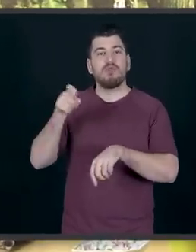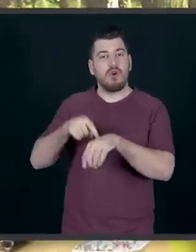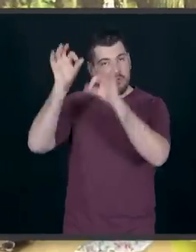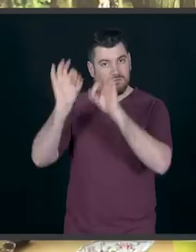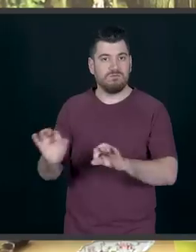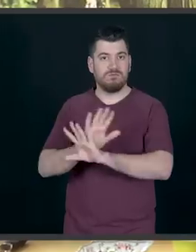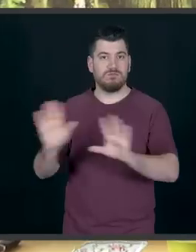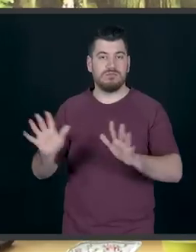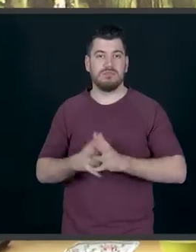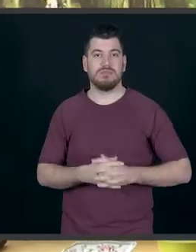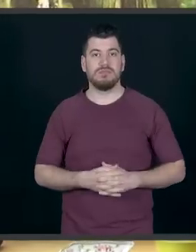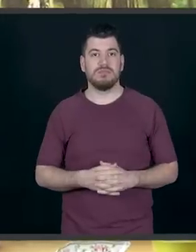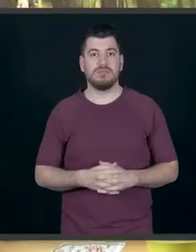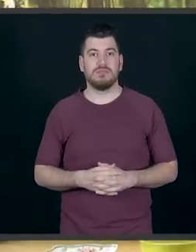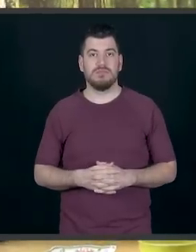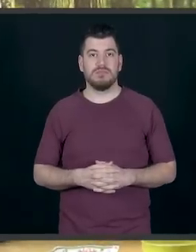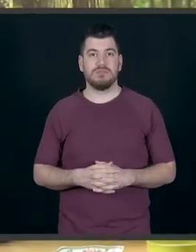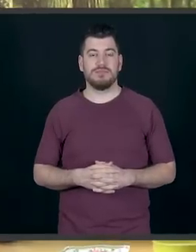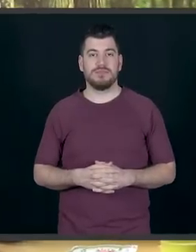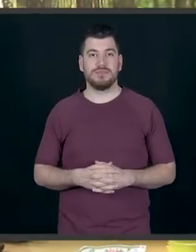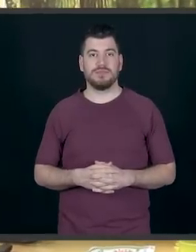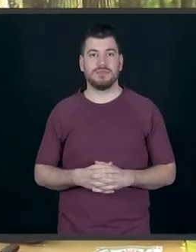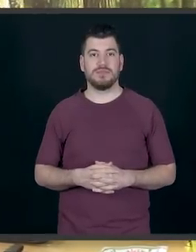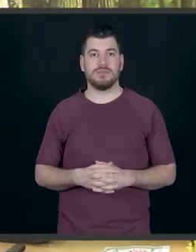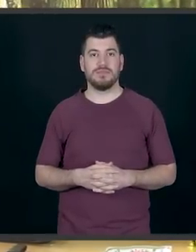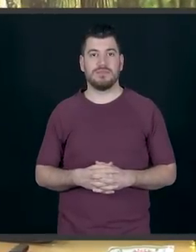θέλαμε. Λοιπόν,